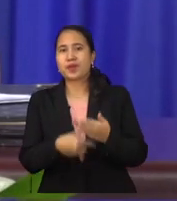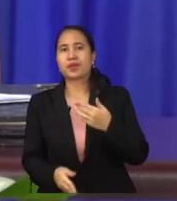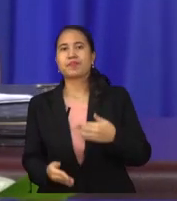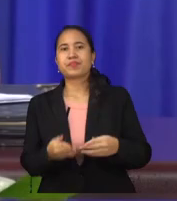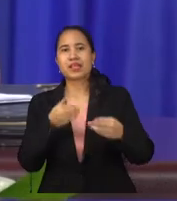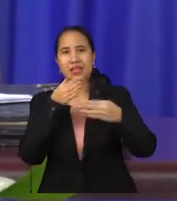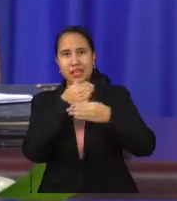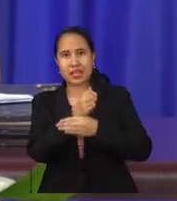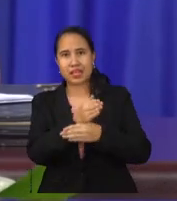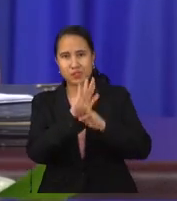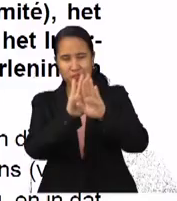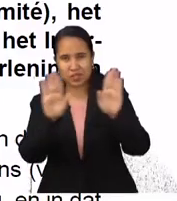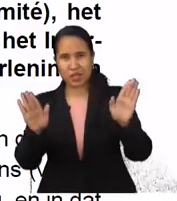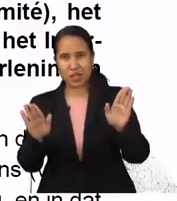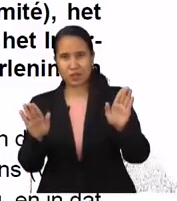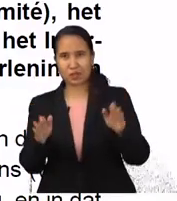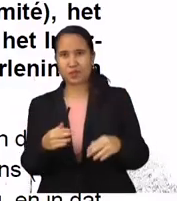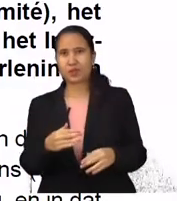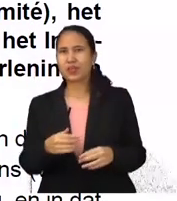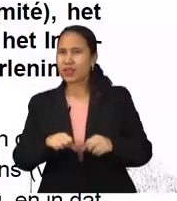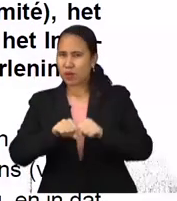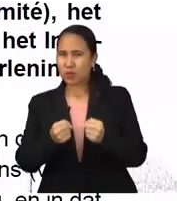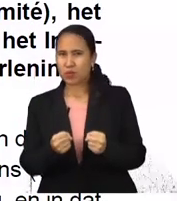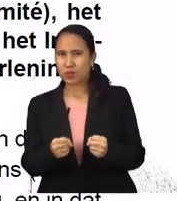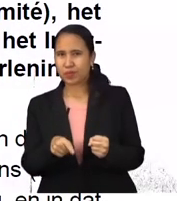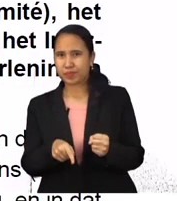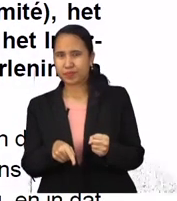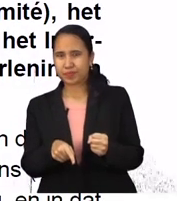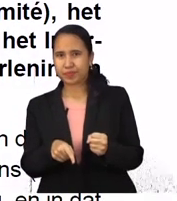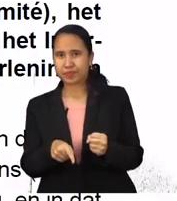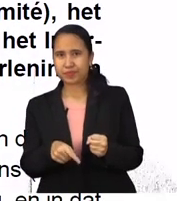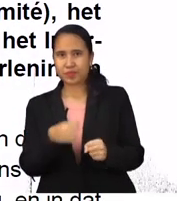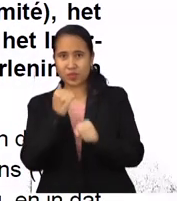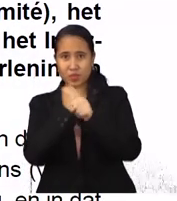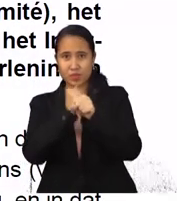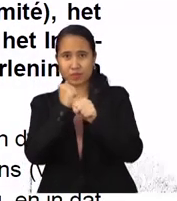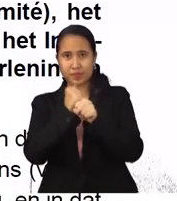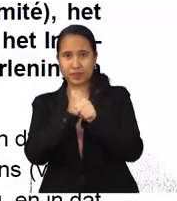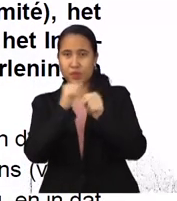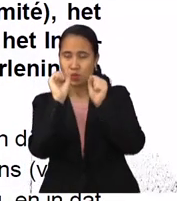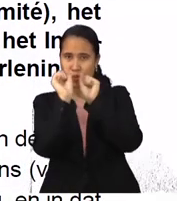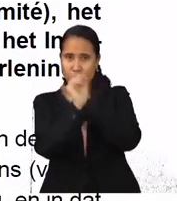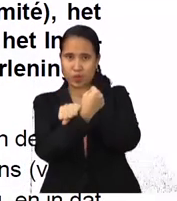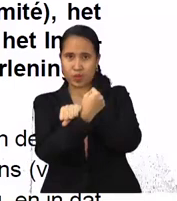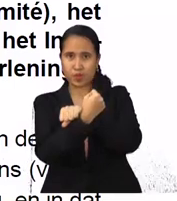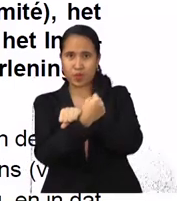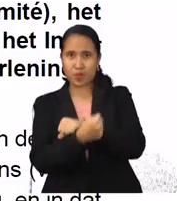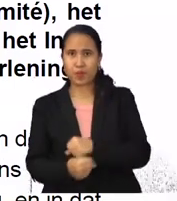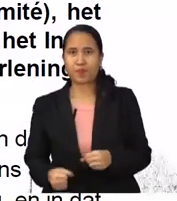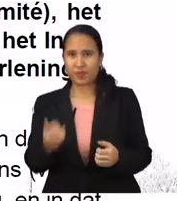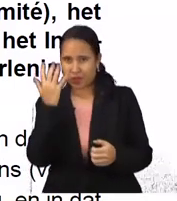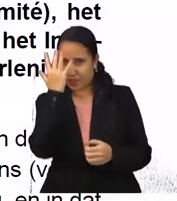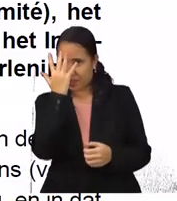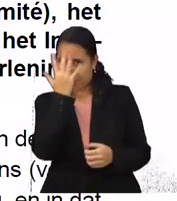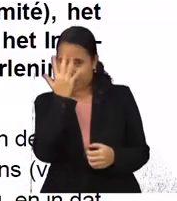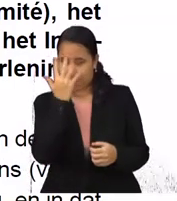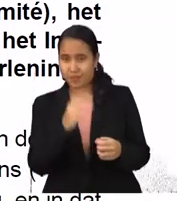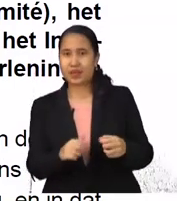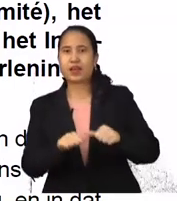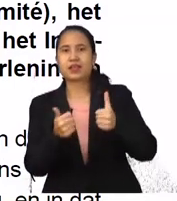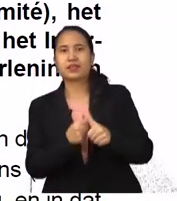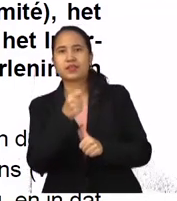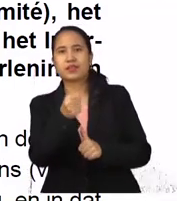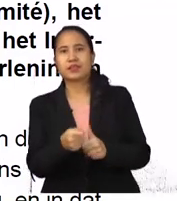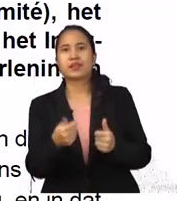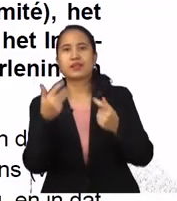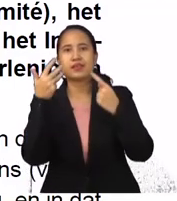wordt aangetast. Nu zij vanwege de werking van de wijziging van de Amnestiewet 1989,